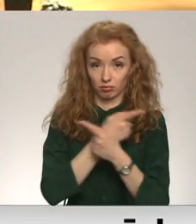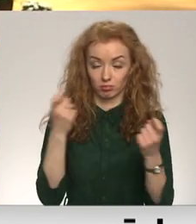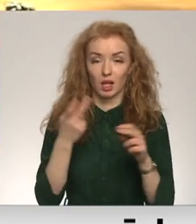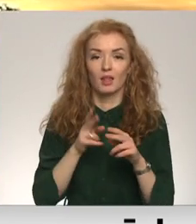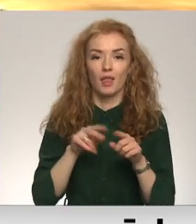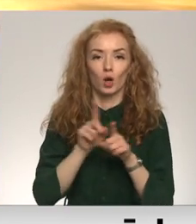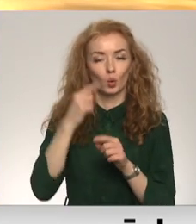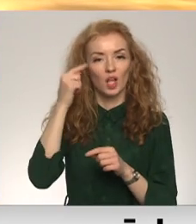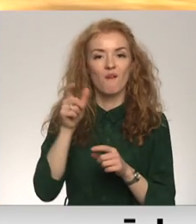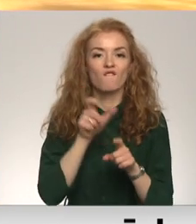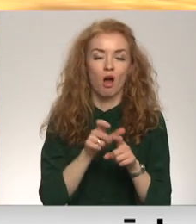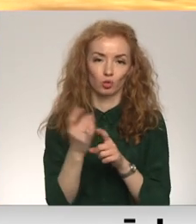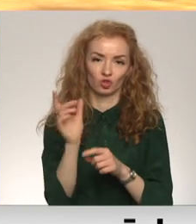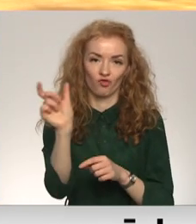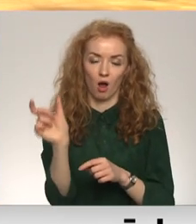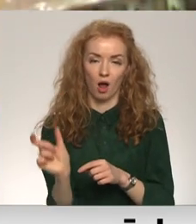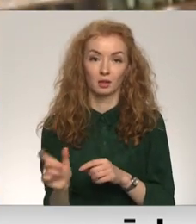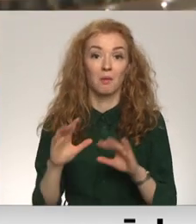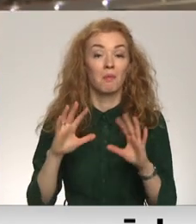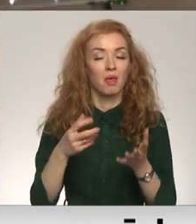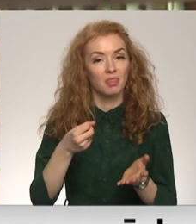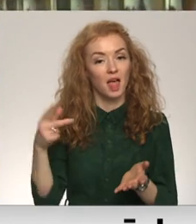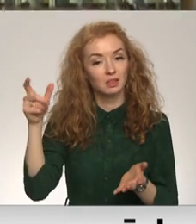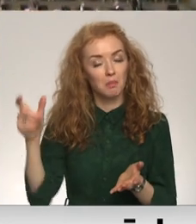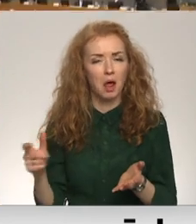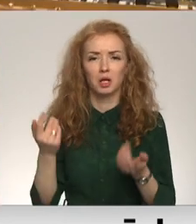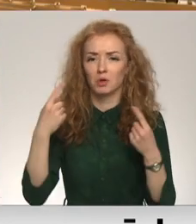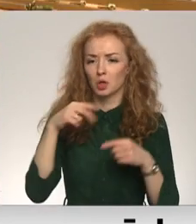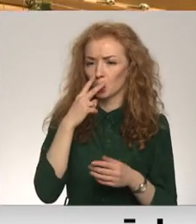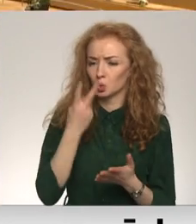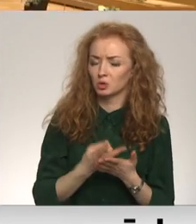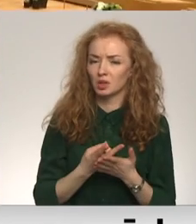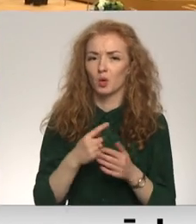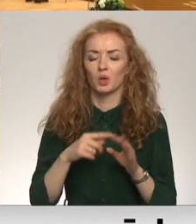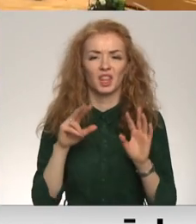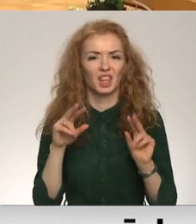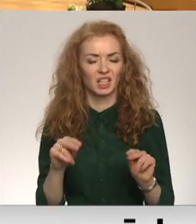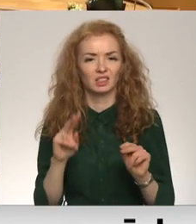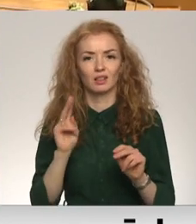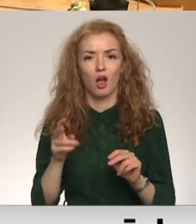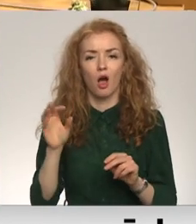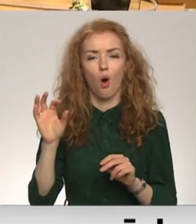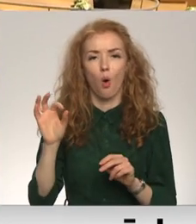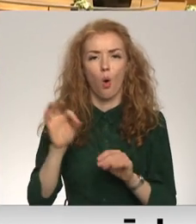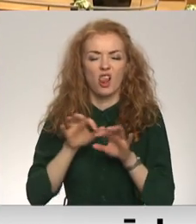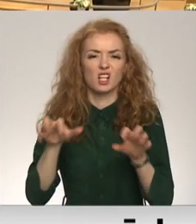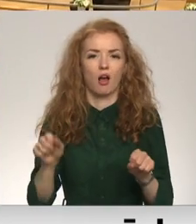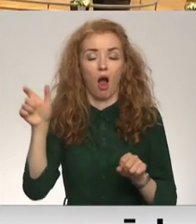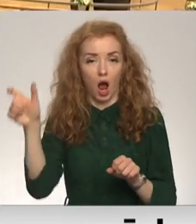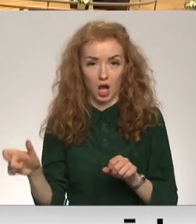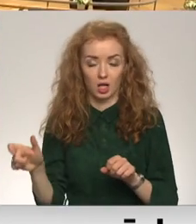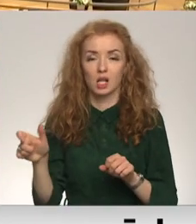skars. Kaut gan jāteic, ka eksperti šobrīd uzskata, tic, ka oligārhiem uz Putina lēmumiem, uz šo